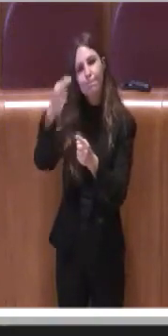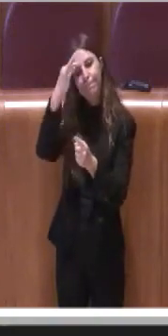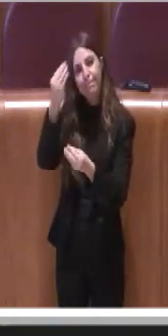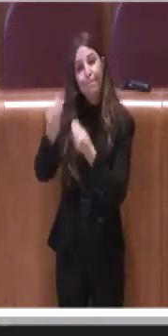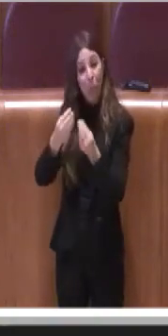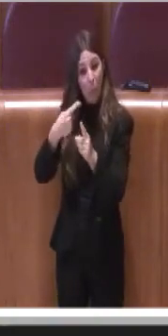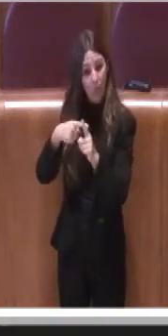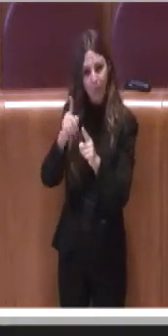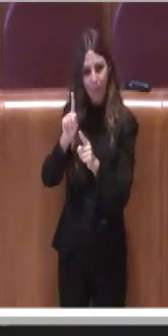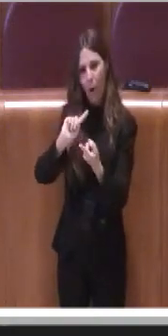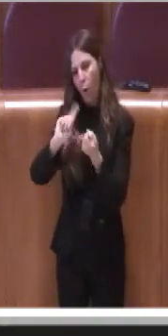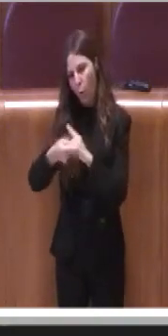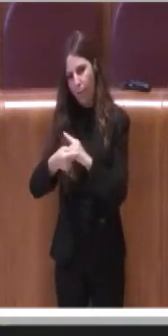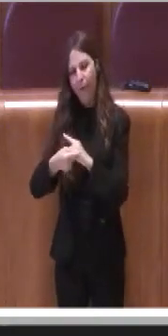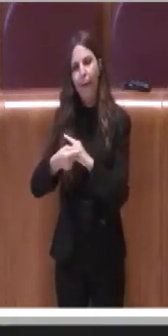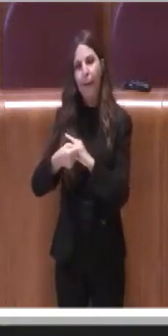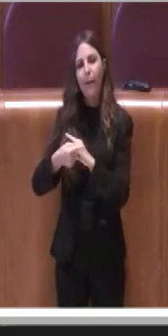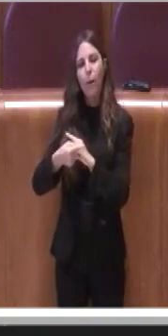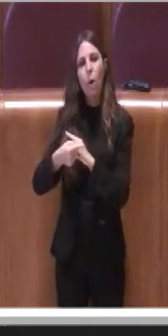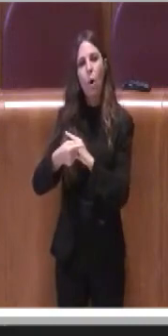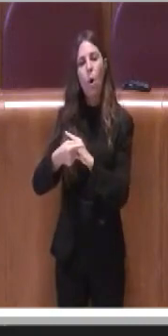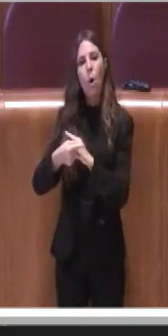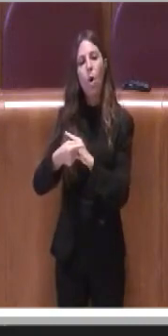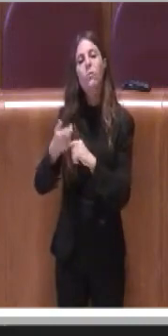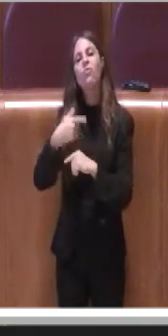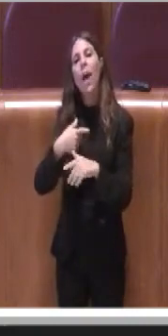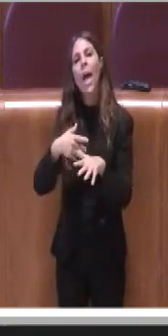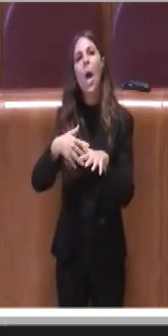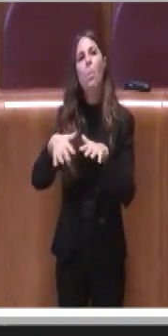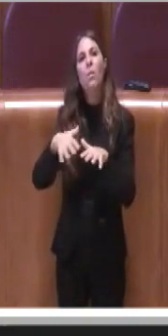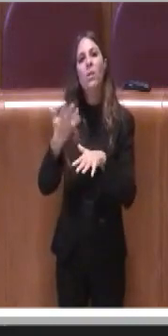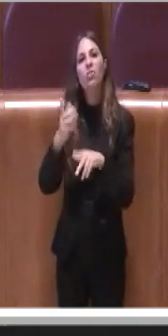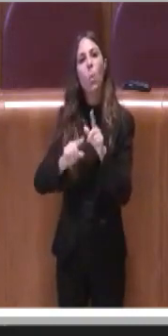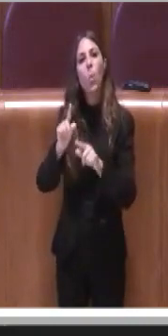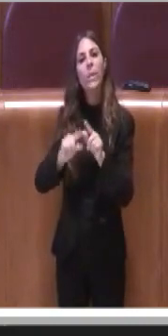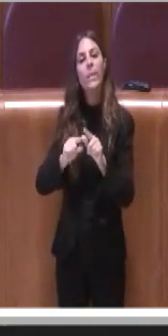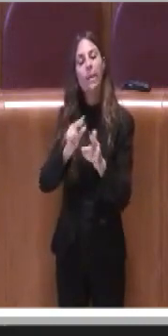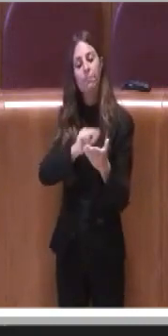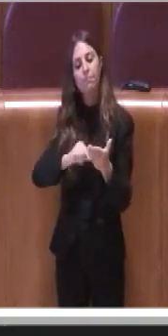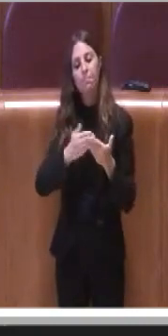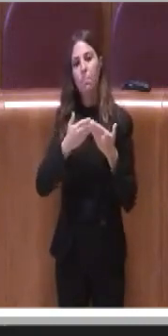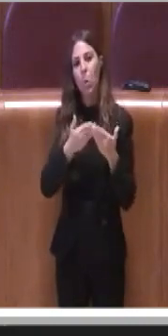positiva. Grazie. Comunque il voto del Movimento 5 Stelle chiaramente è favorevole.